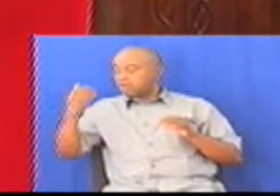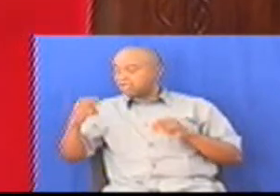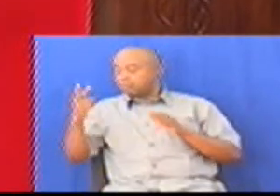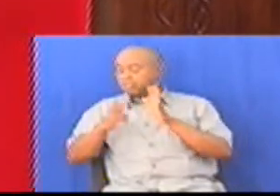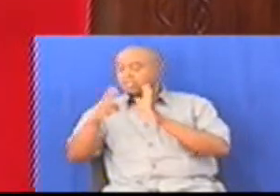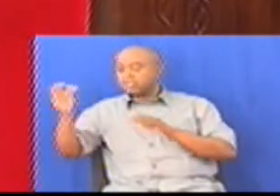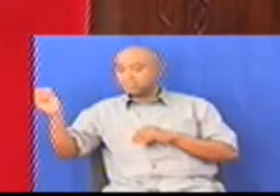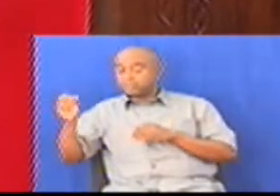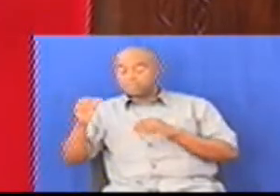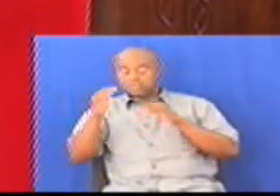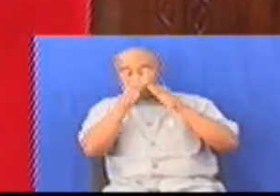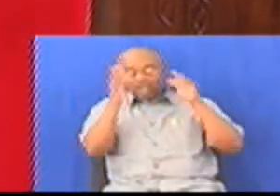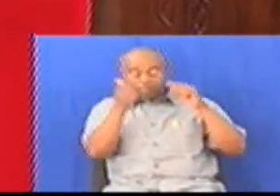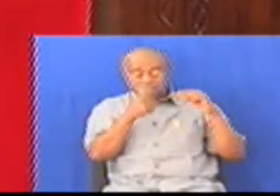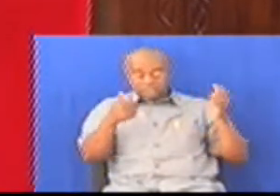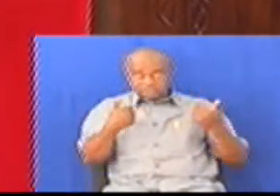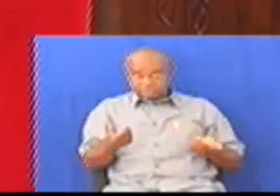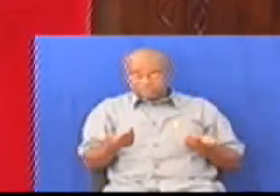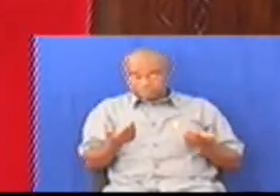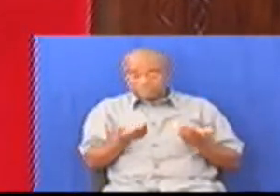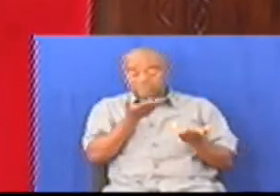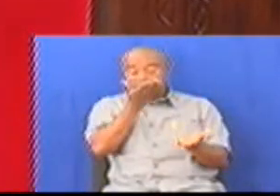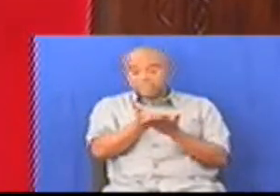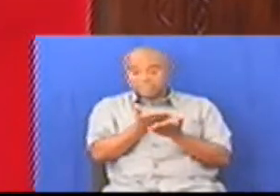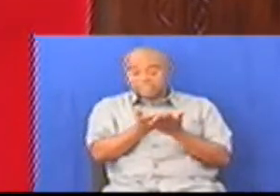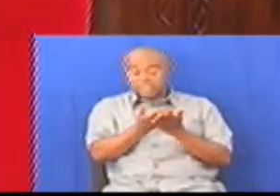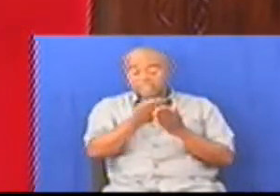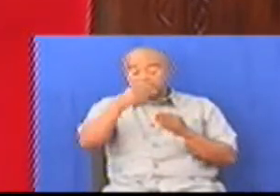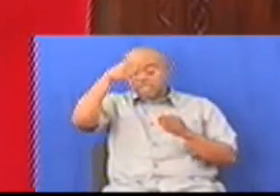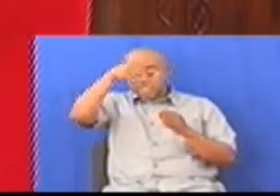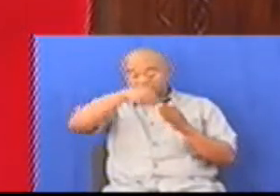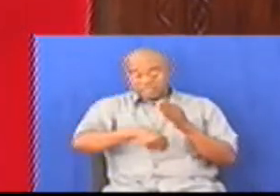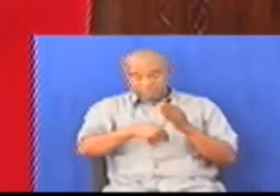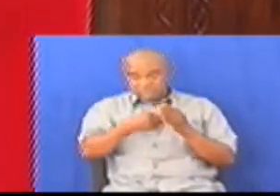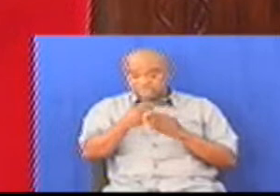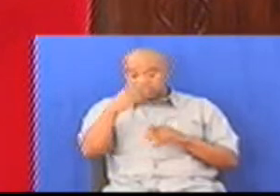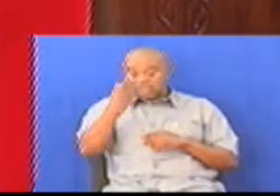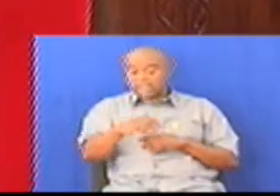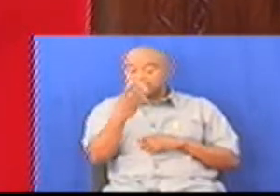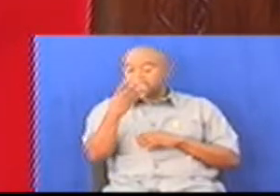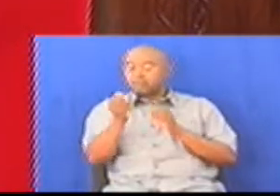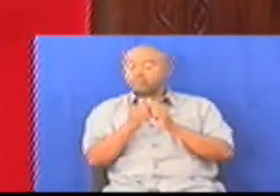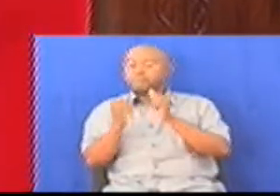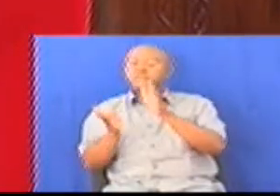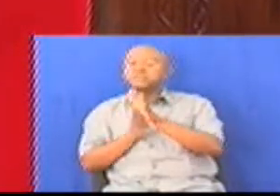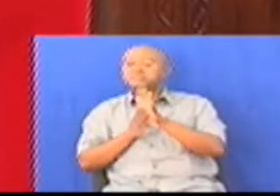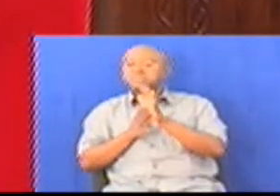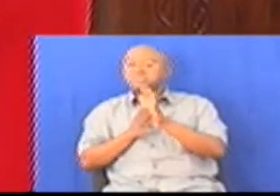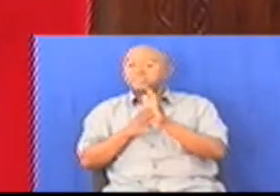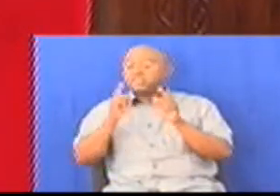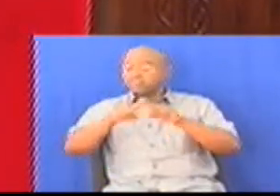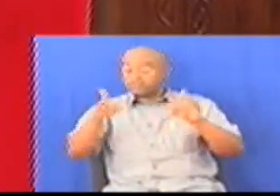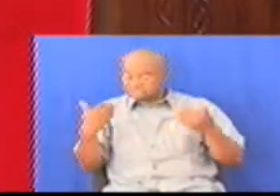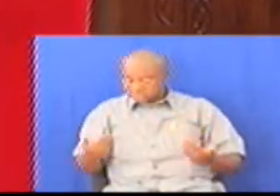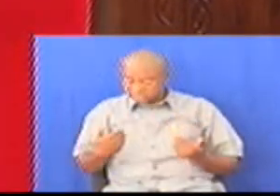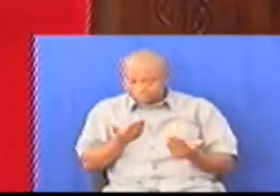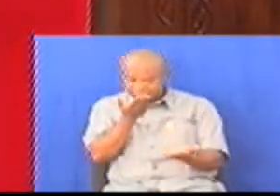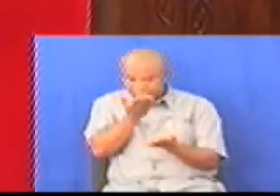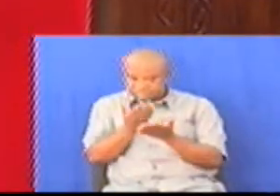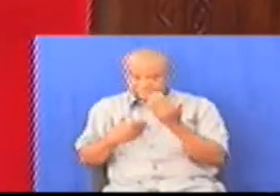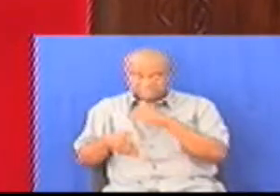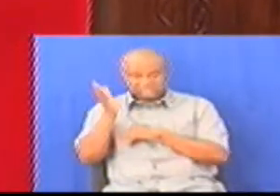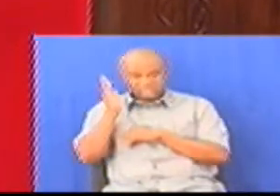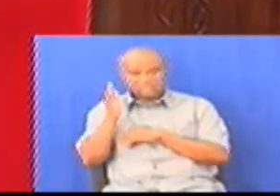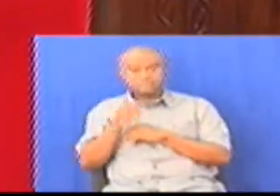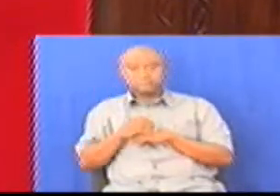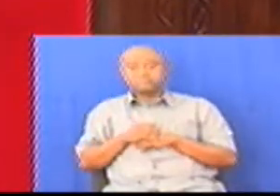270,000. Kambi rasmi ya upinzani inapendekeza kuwa kima cha chini kiwe shilingi 419,000 badala ya kinachopendekezwa na serikali. Kiwango